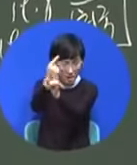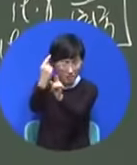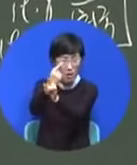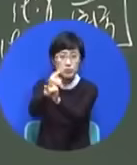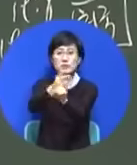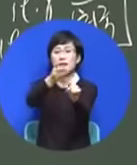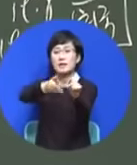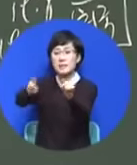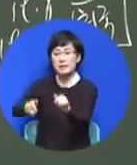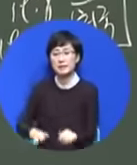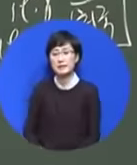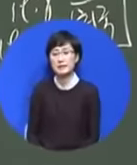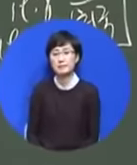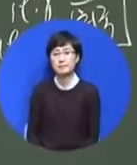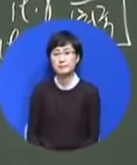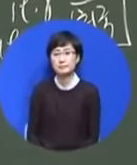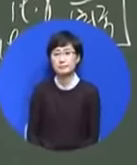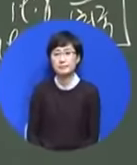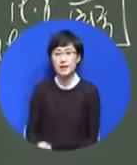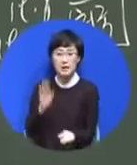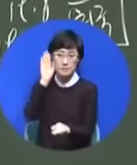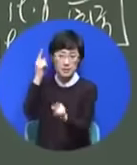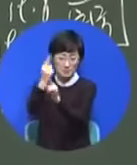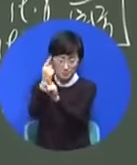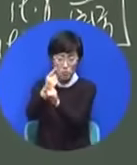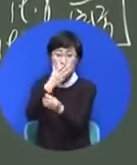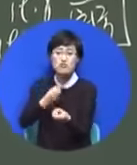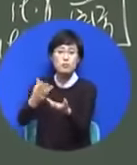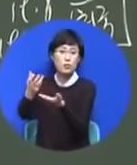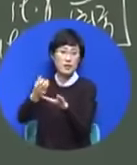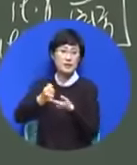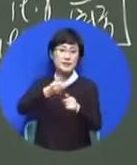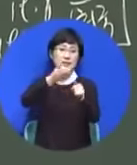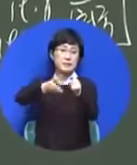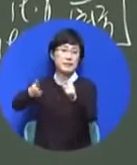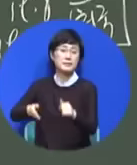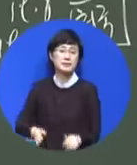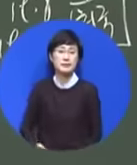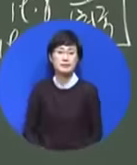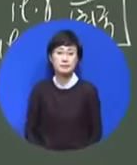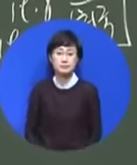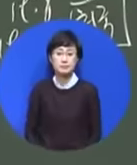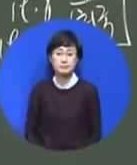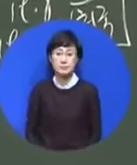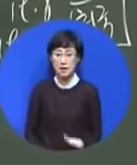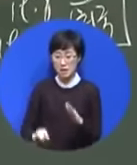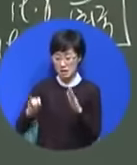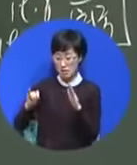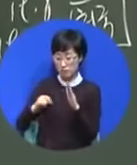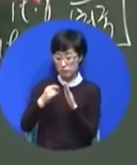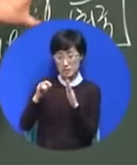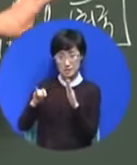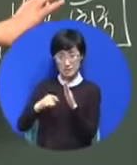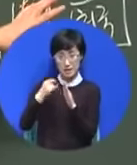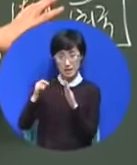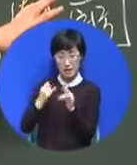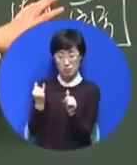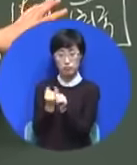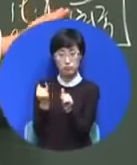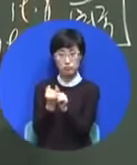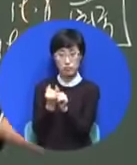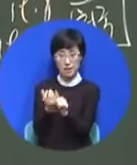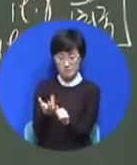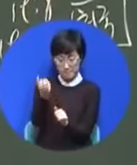여러분이이 축복을 가지고 시작하는 겁니다 자이 브리스가 부부가 받은